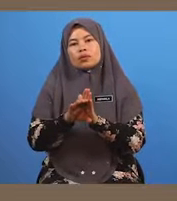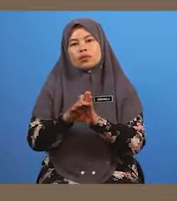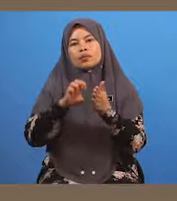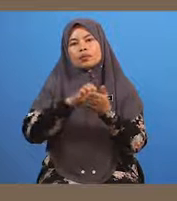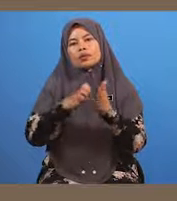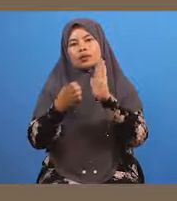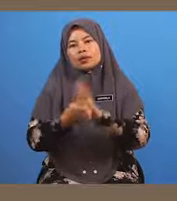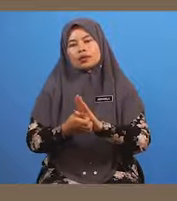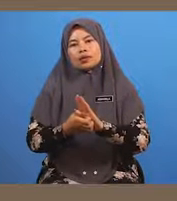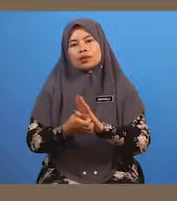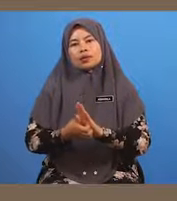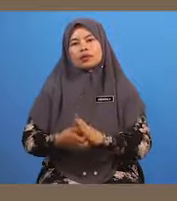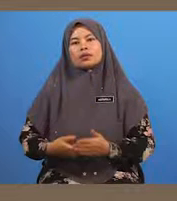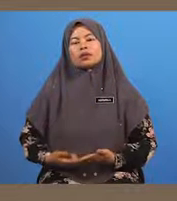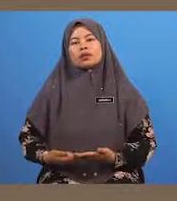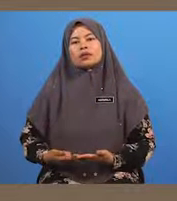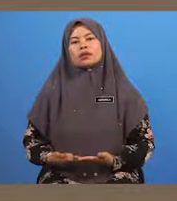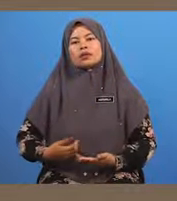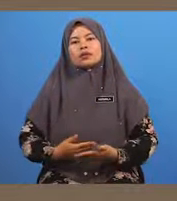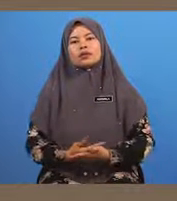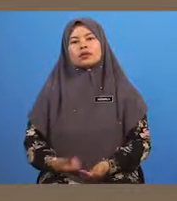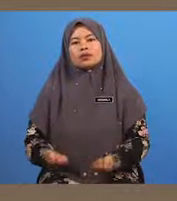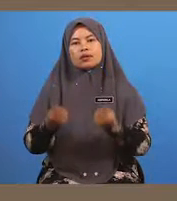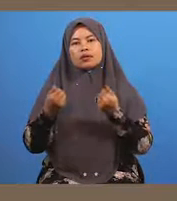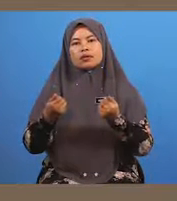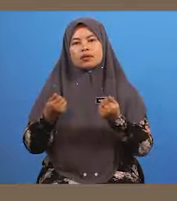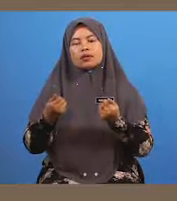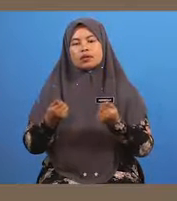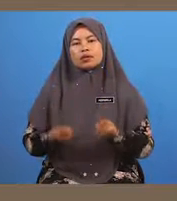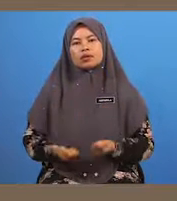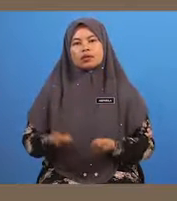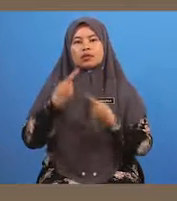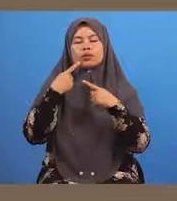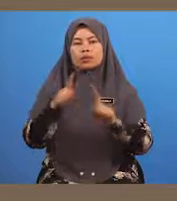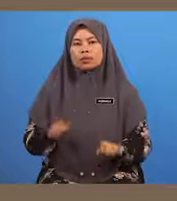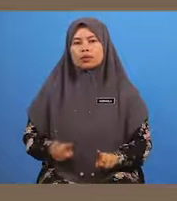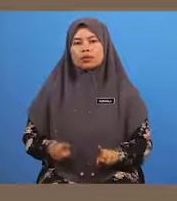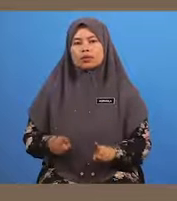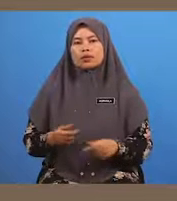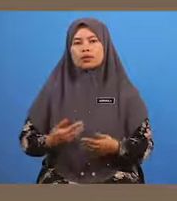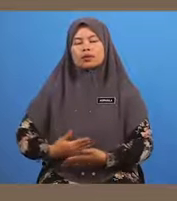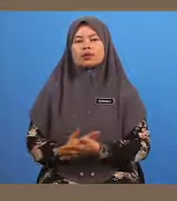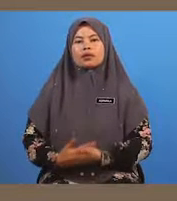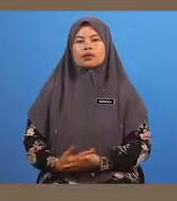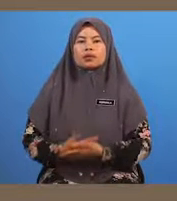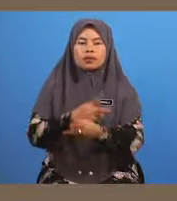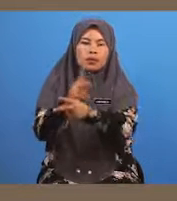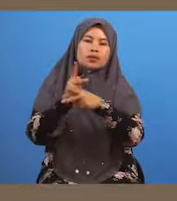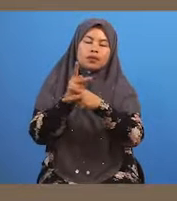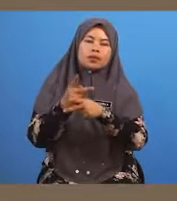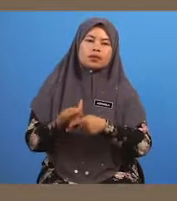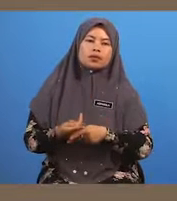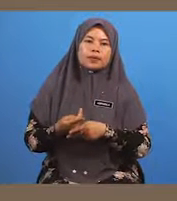angkat, jawapan sebenarnya ialah anak yang dipelihara oleh bukan ibu bapa kandungnya. Jawapan pengertian